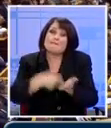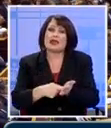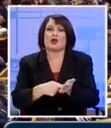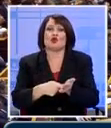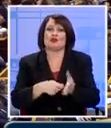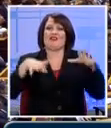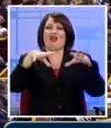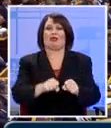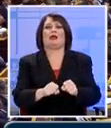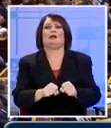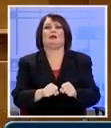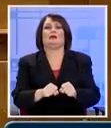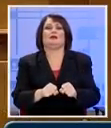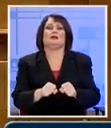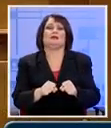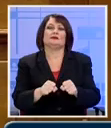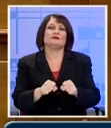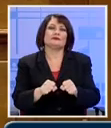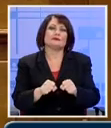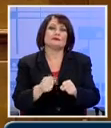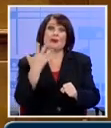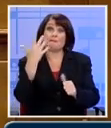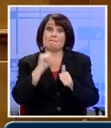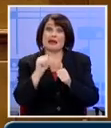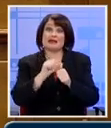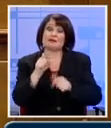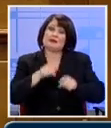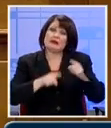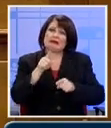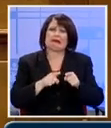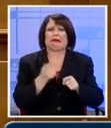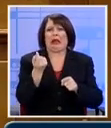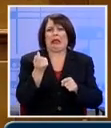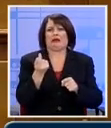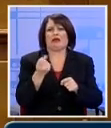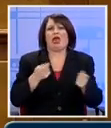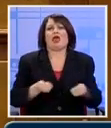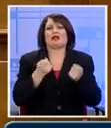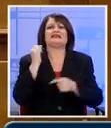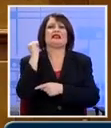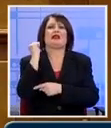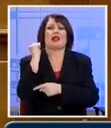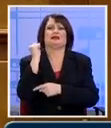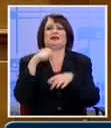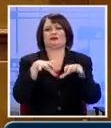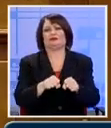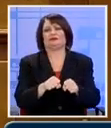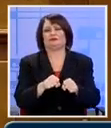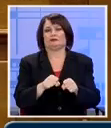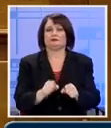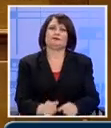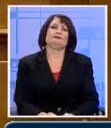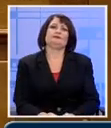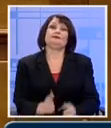που το είχαν καταλάβει επί 5 μήνες μερικές δεκάδες συνδικαλιστές.